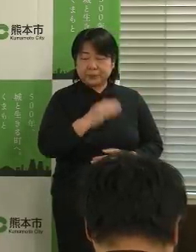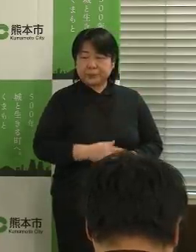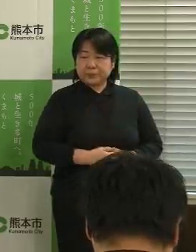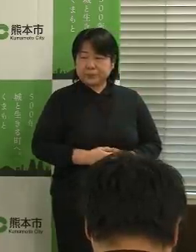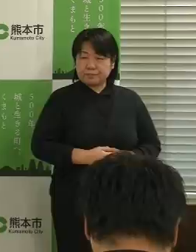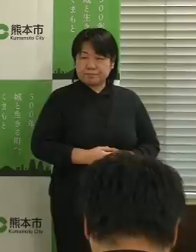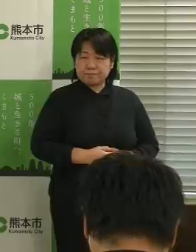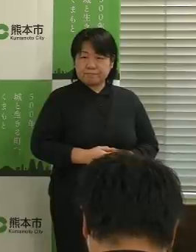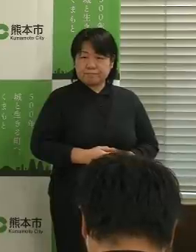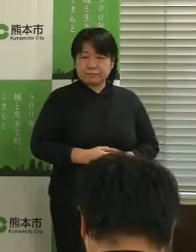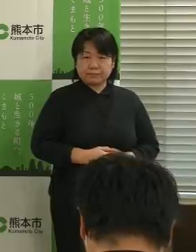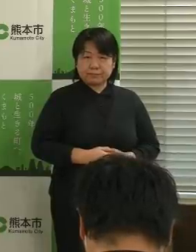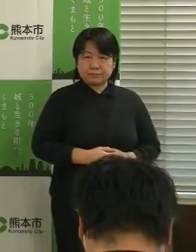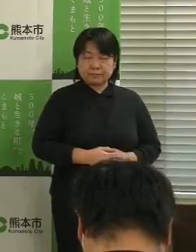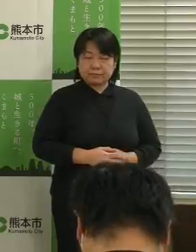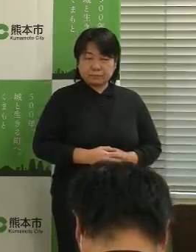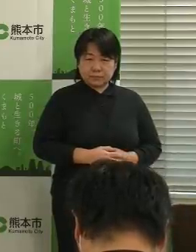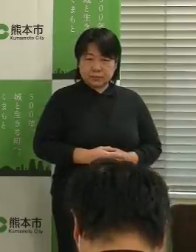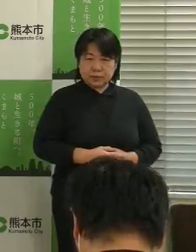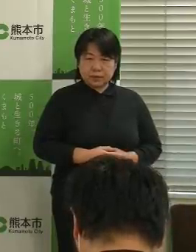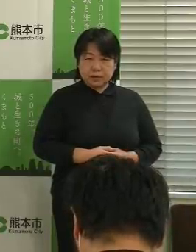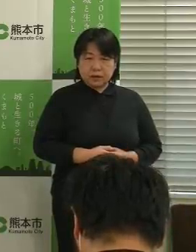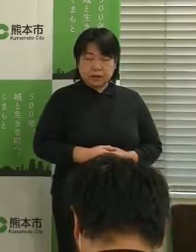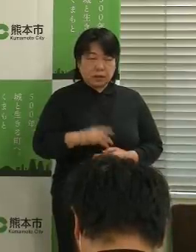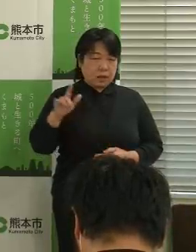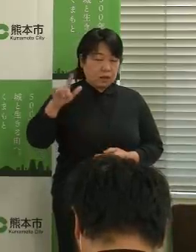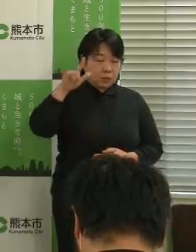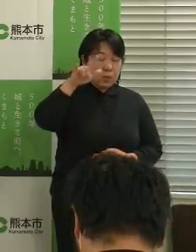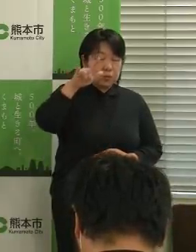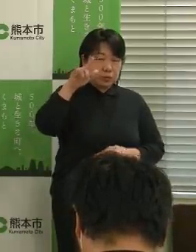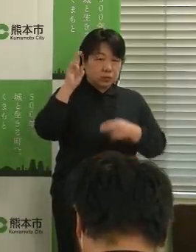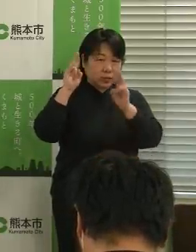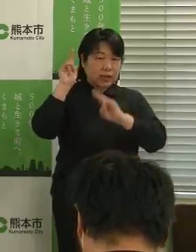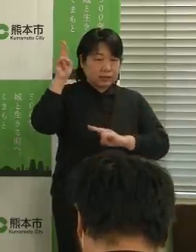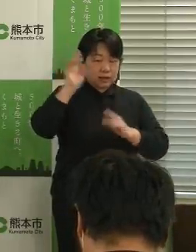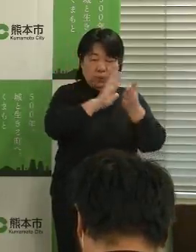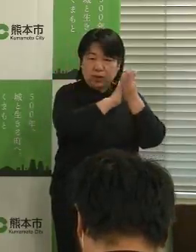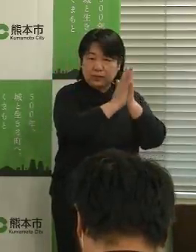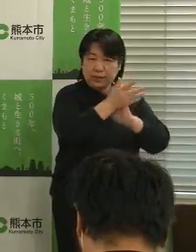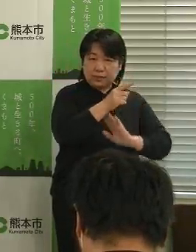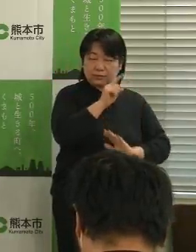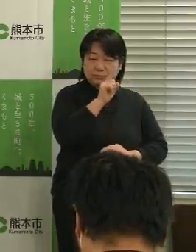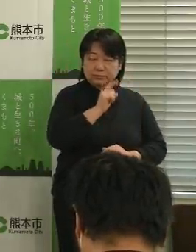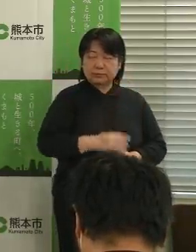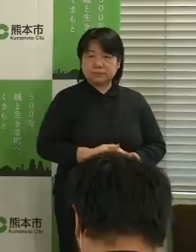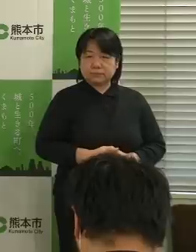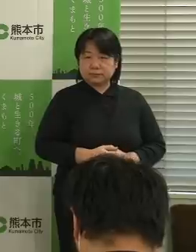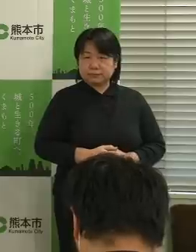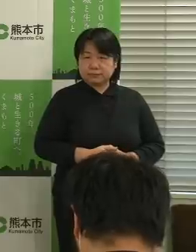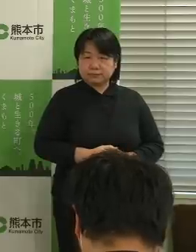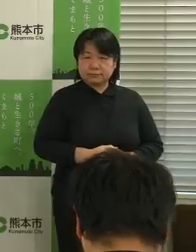ださいね。それでですね、航空各社あるいは県、それからですね、